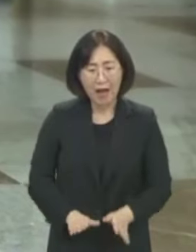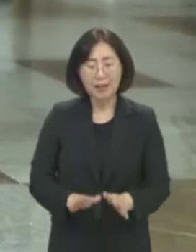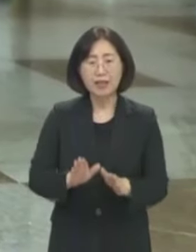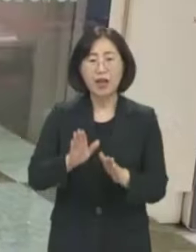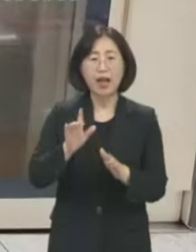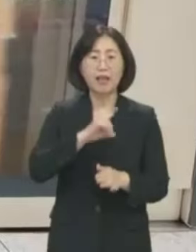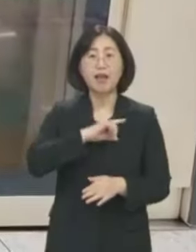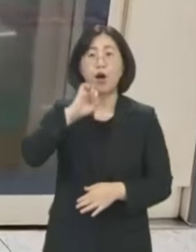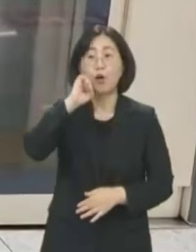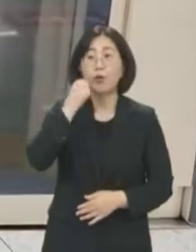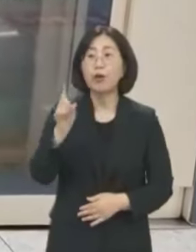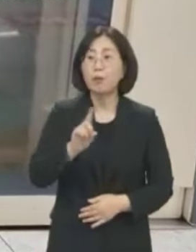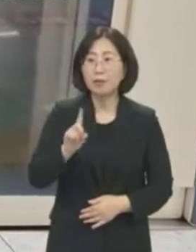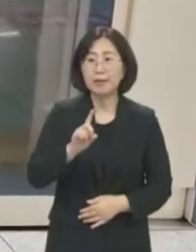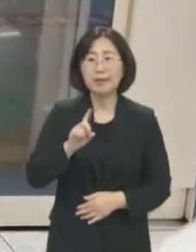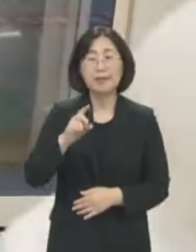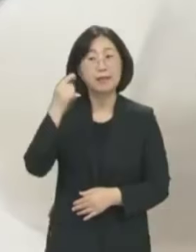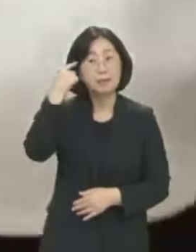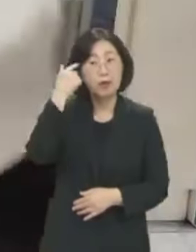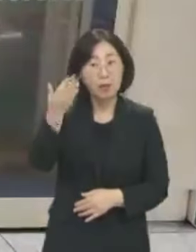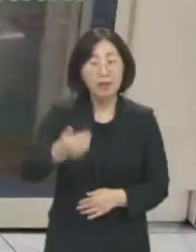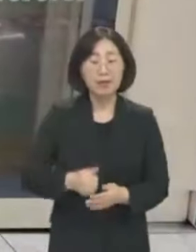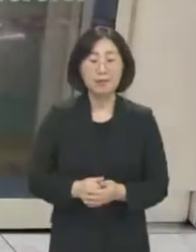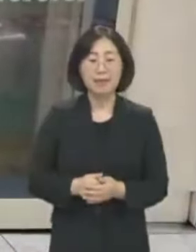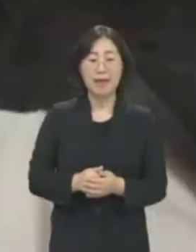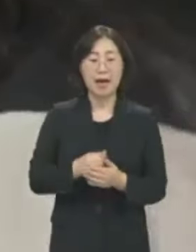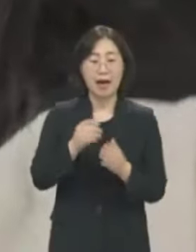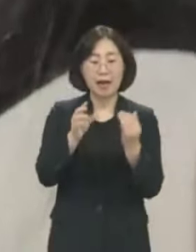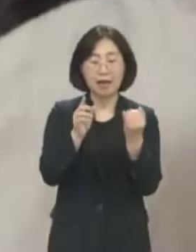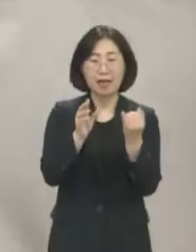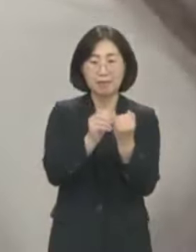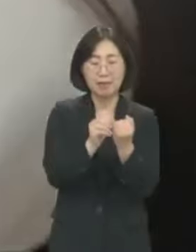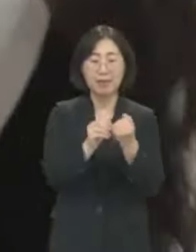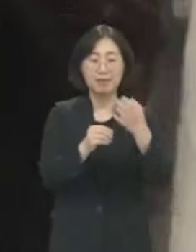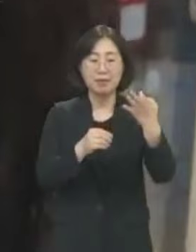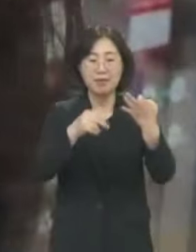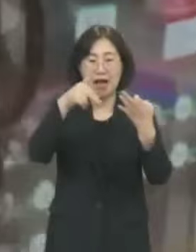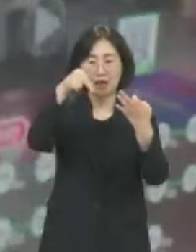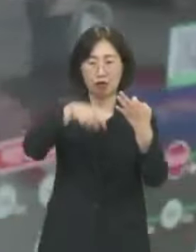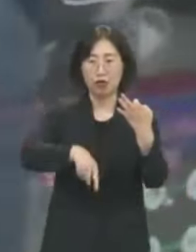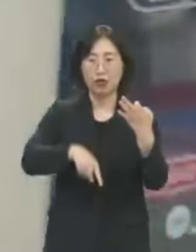들어봤습니다. 임신 14주차 두둥이 엄마 전혜인 씨.